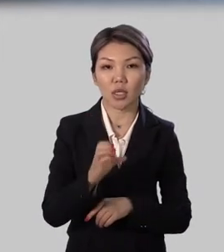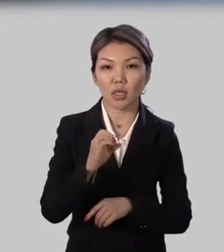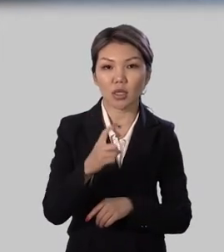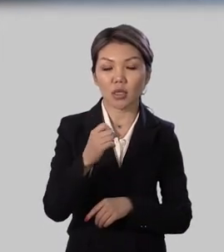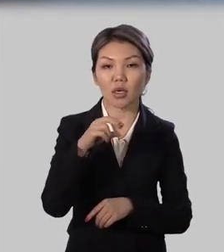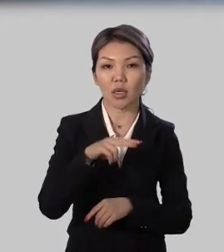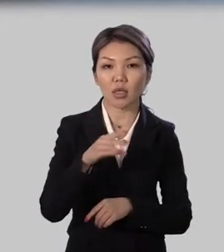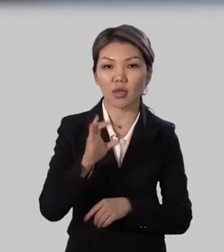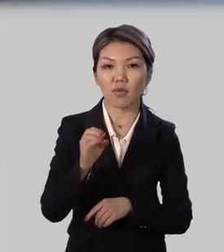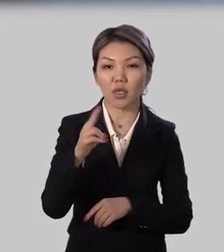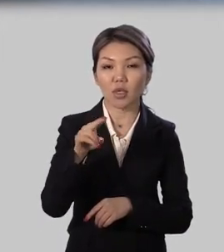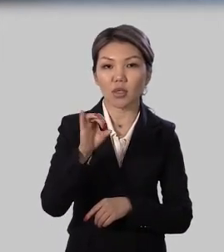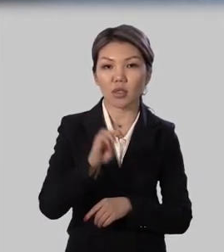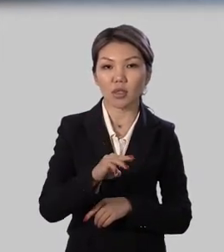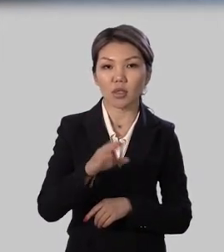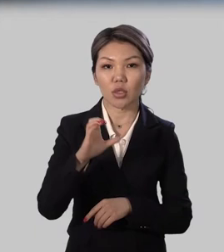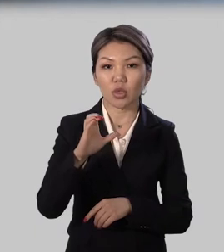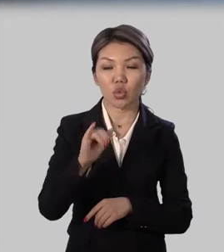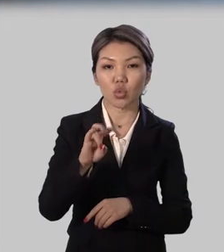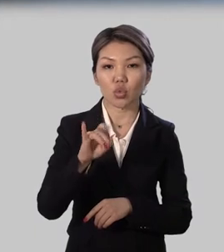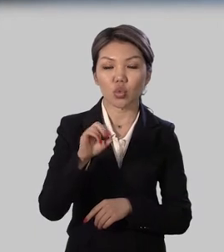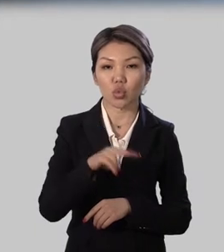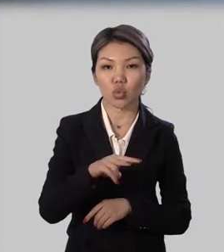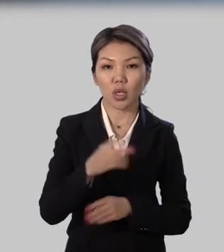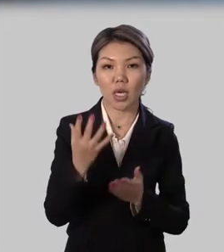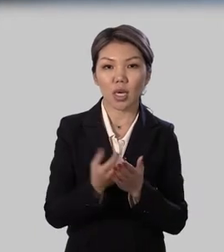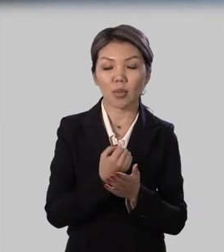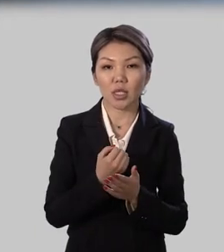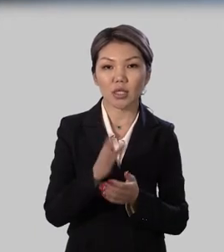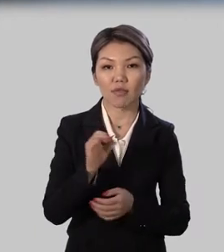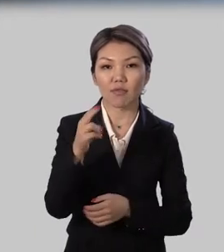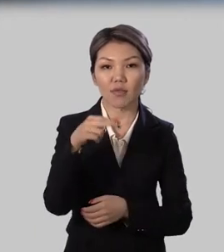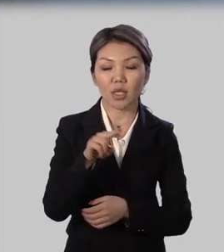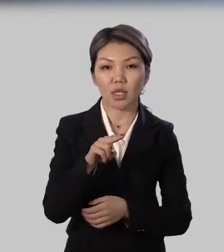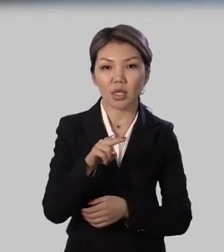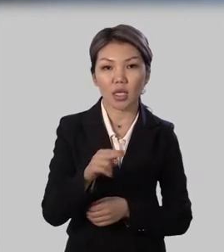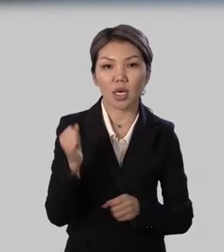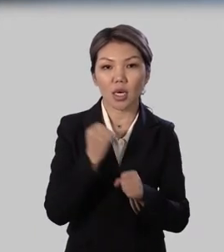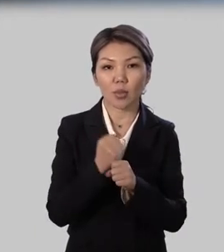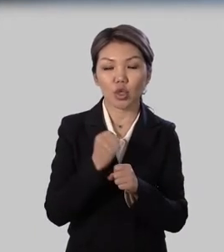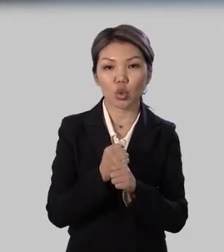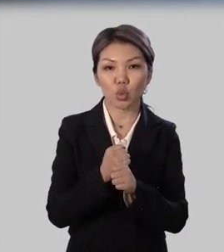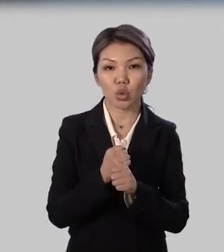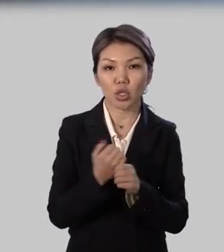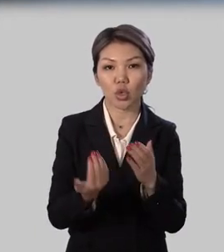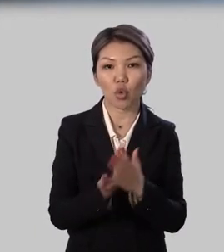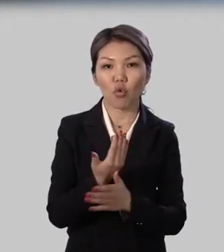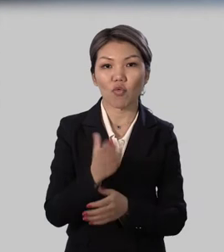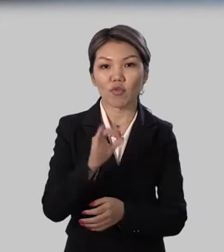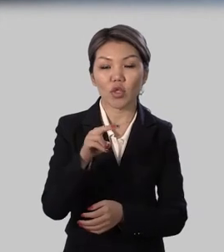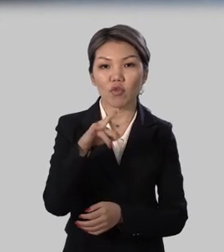видит сон у определите их вид образуйте видовые пары